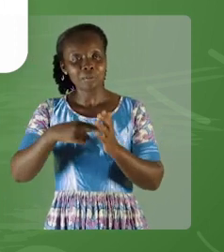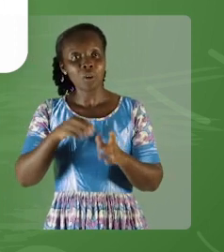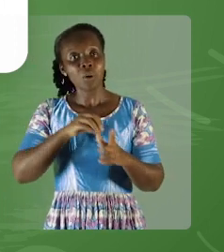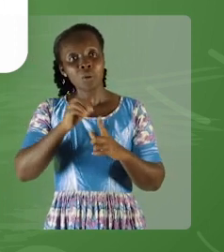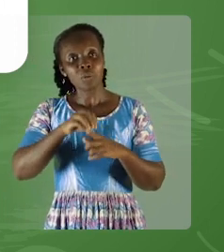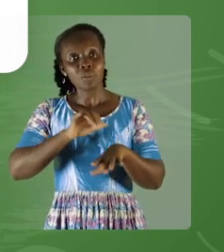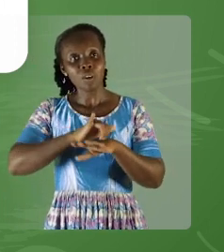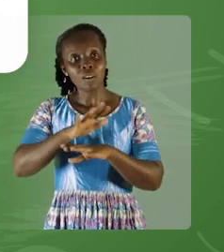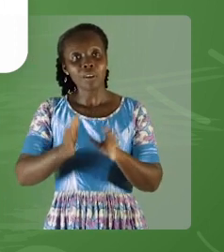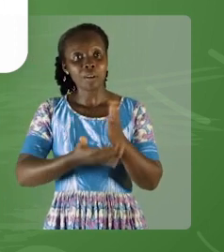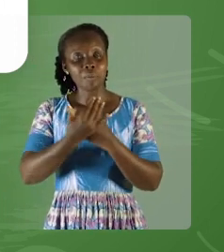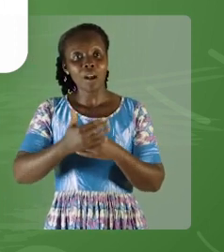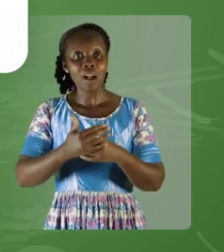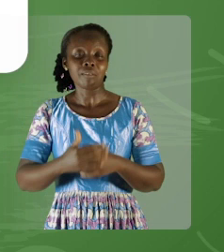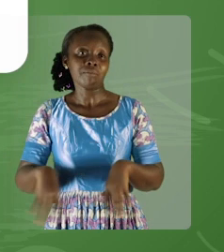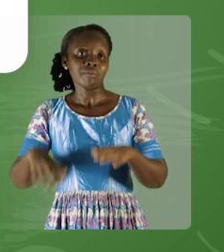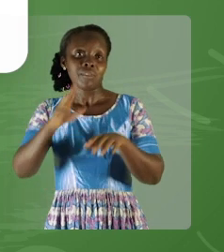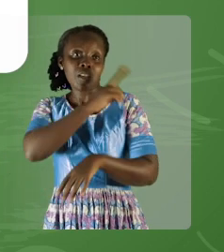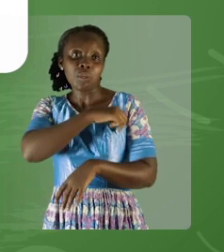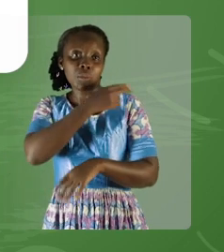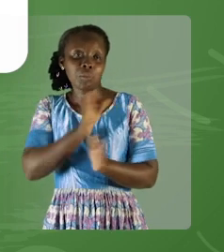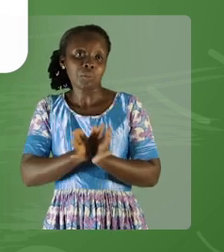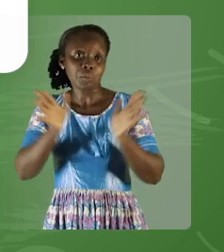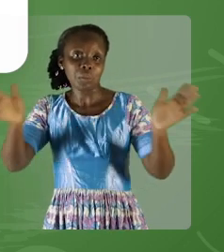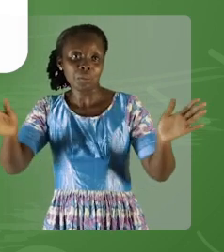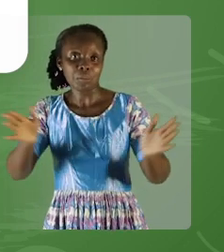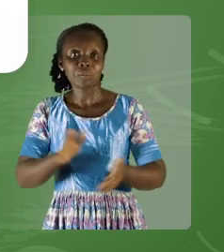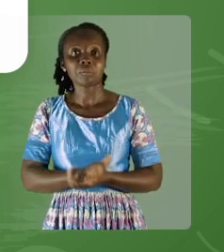ou envoyés par les hôpitaux généraux.